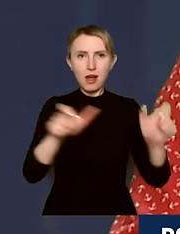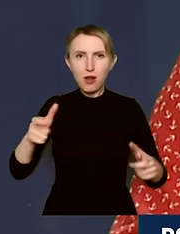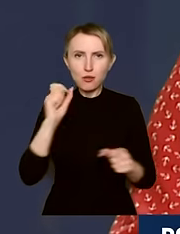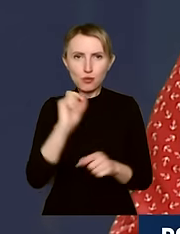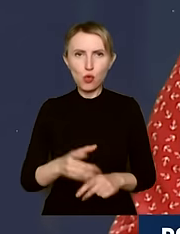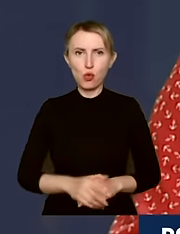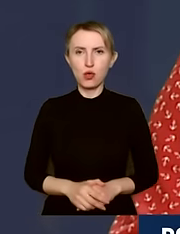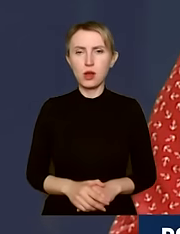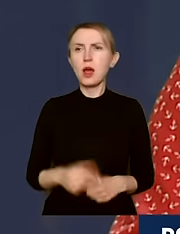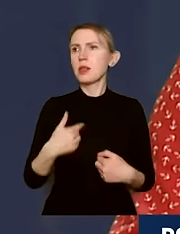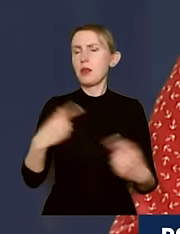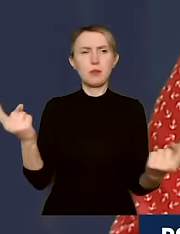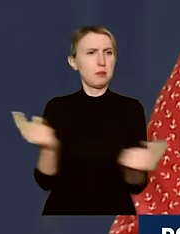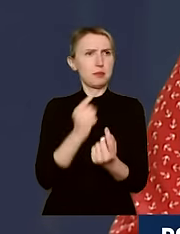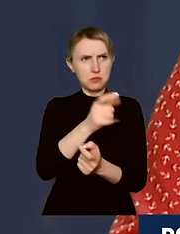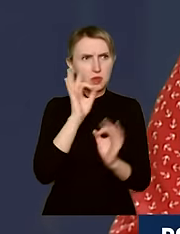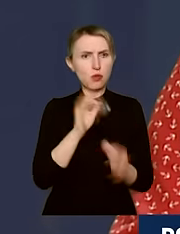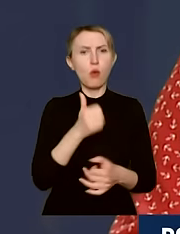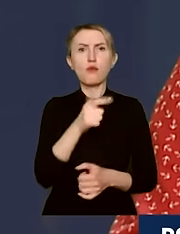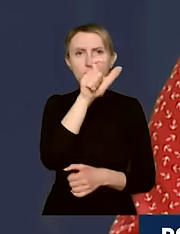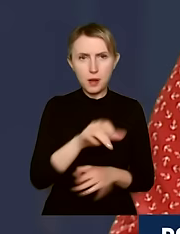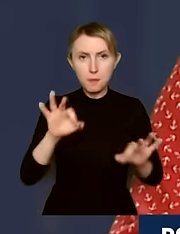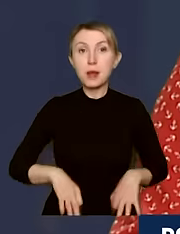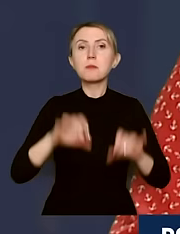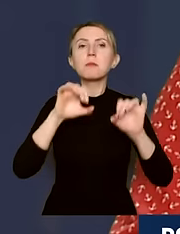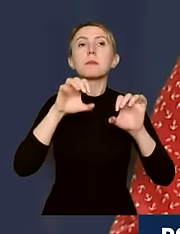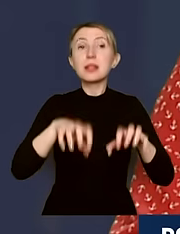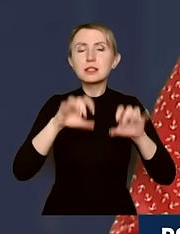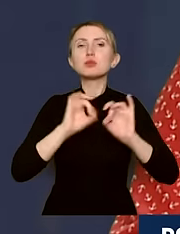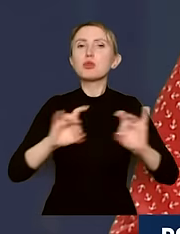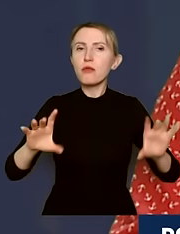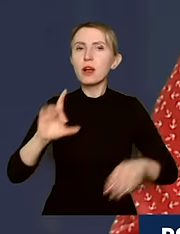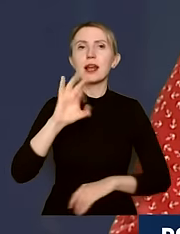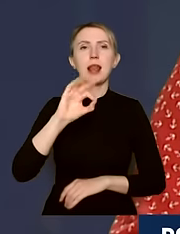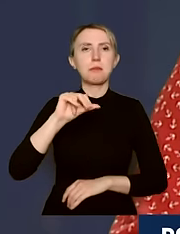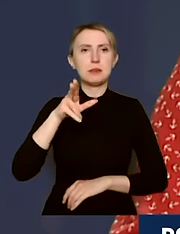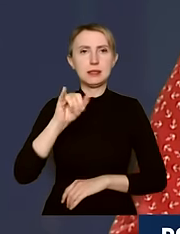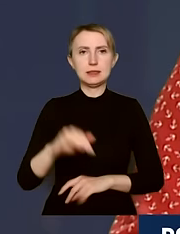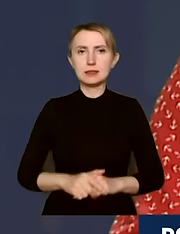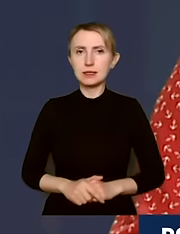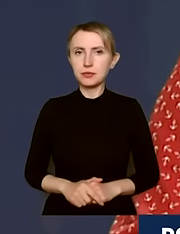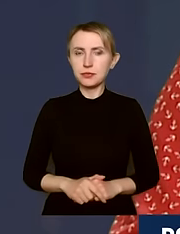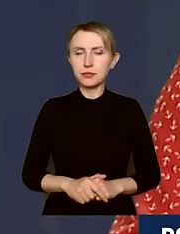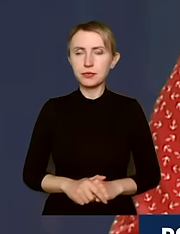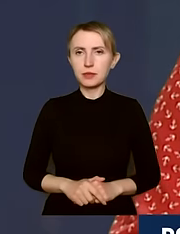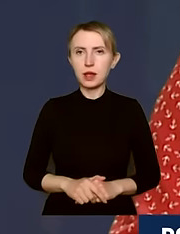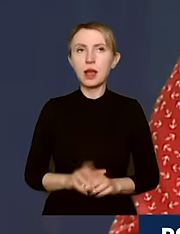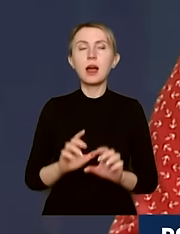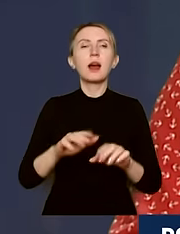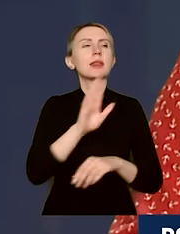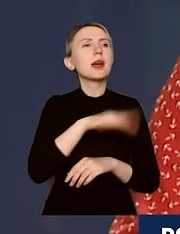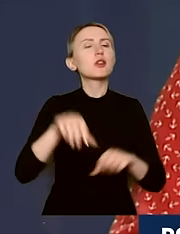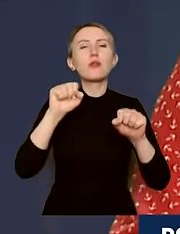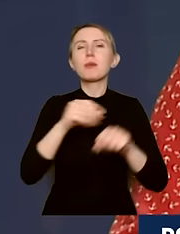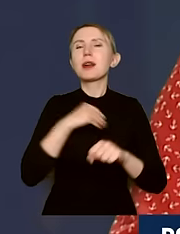Dla mnie takim samym fachowcem, dobrym fachowcem jest pan prezes profesor Adam Glapiński, ale cała ekipa Narodowego Banku